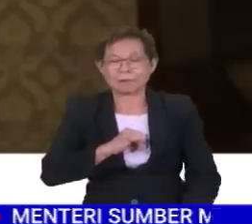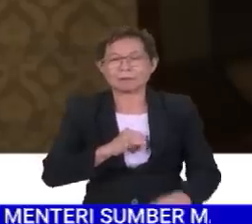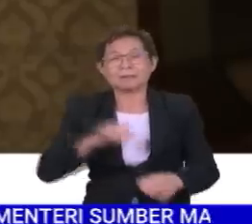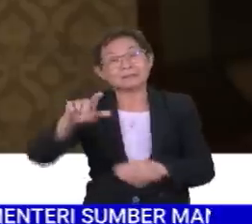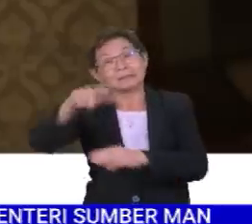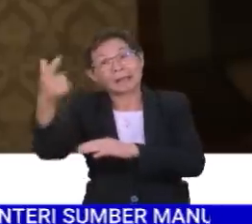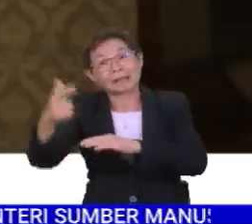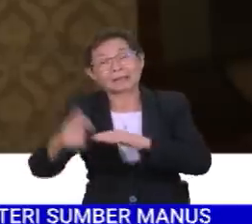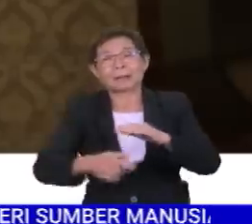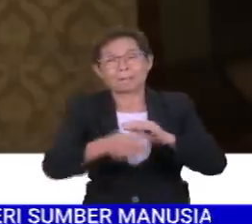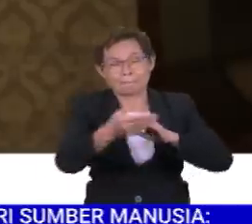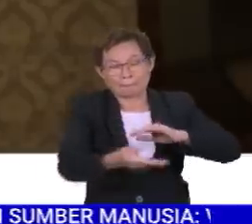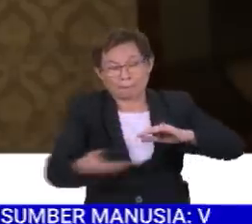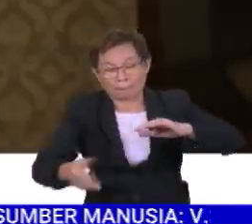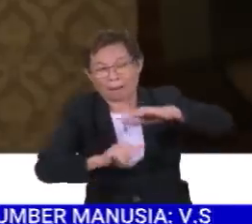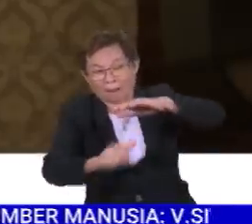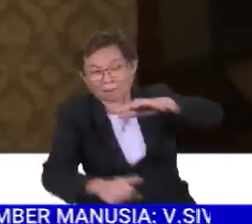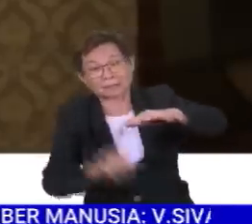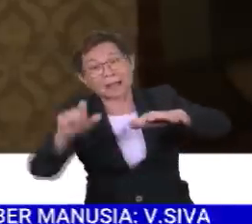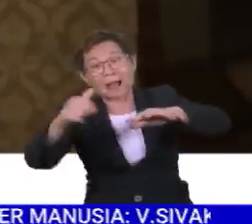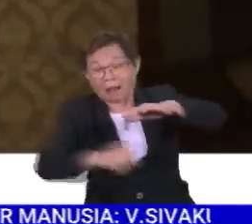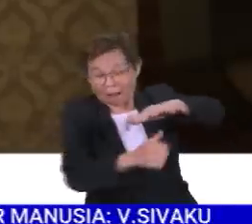asas lah, maksudnya